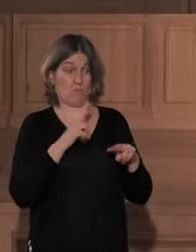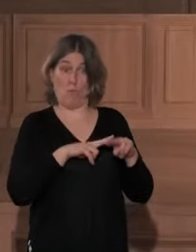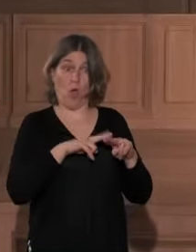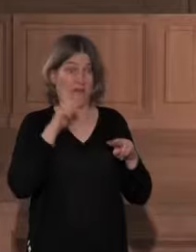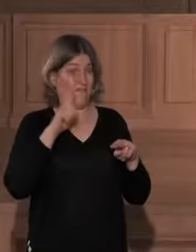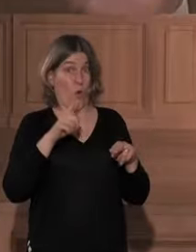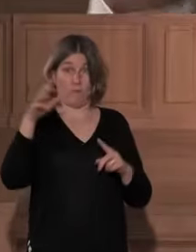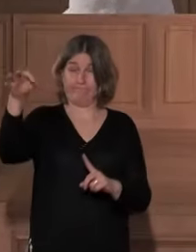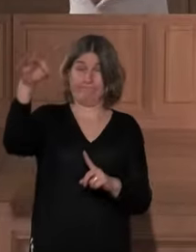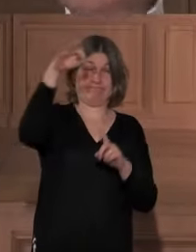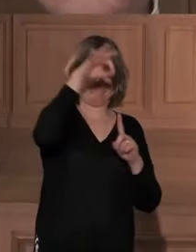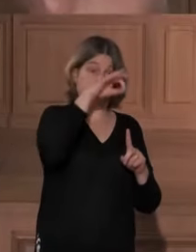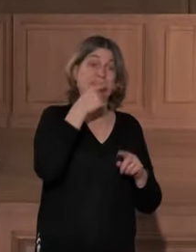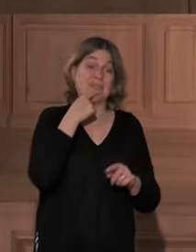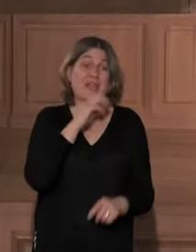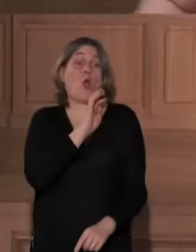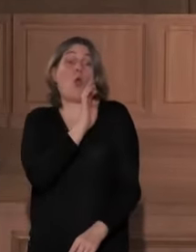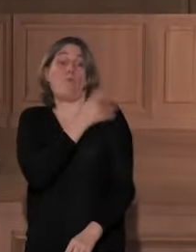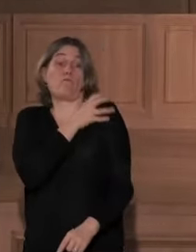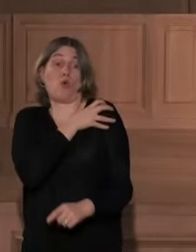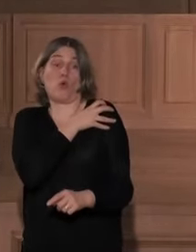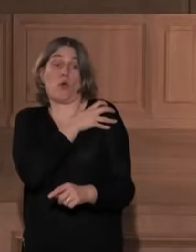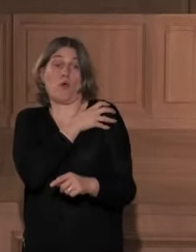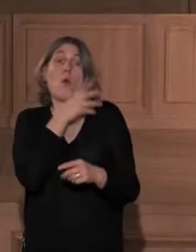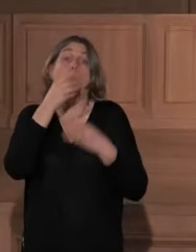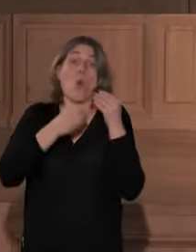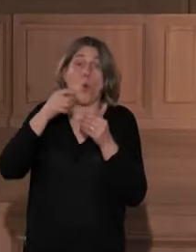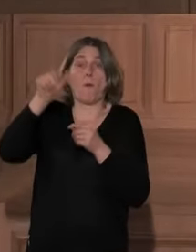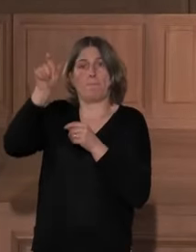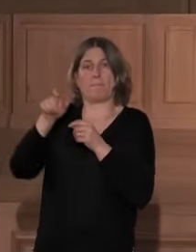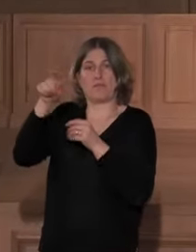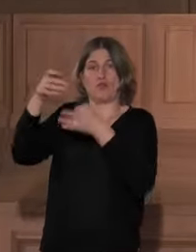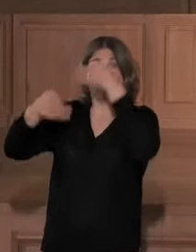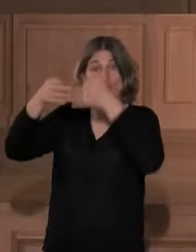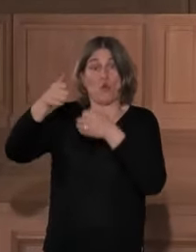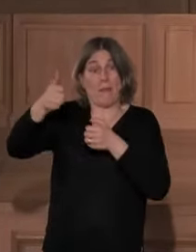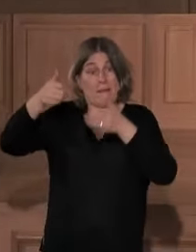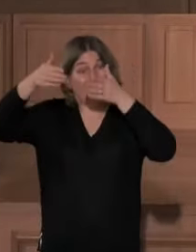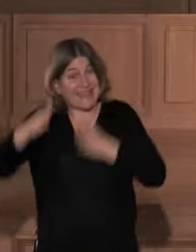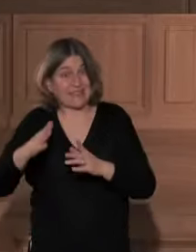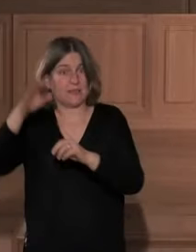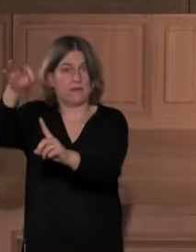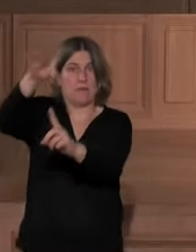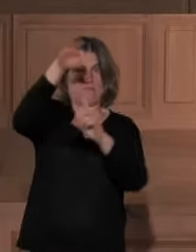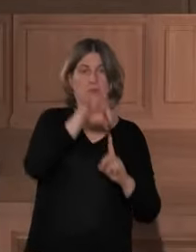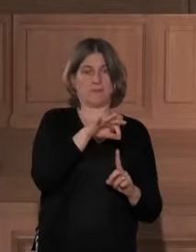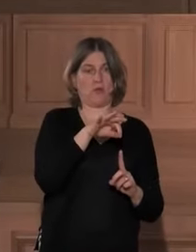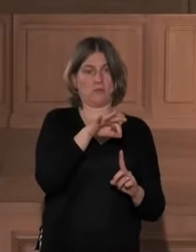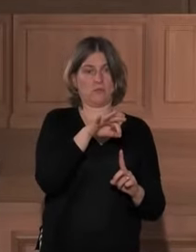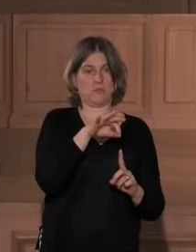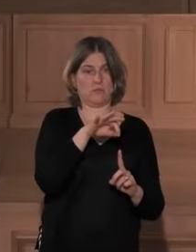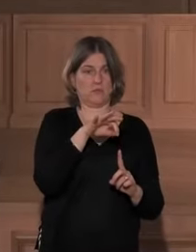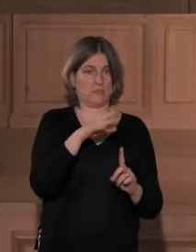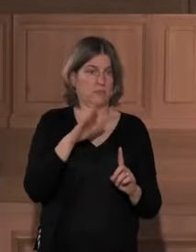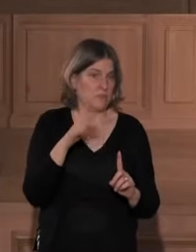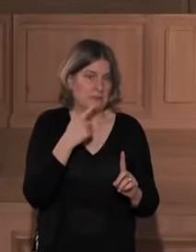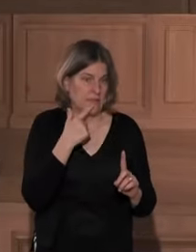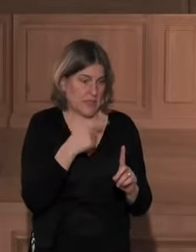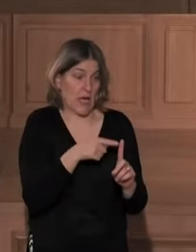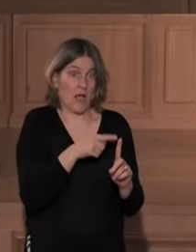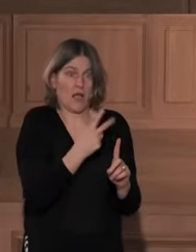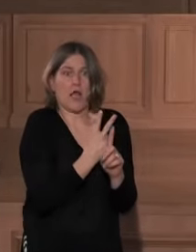urgence absolue, parce que le procureur de la République et le juge a fait un placement. Donc, il y a à dénoncer finalement, quand on n'en peut plus avec un enfant,